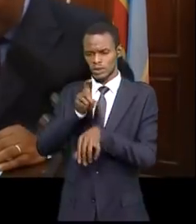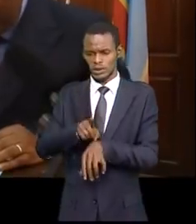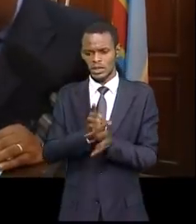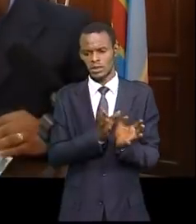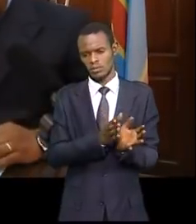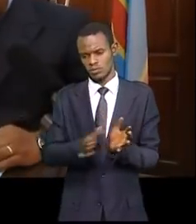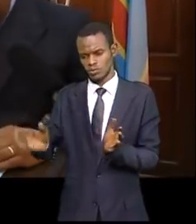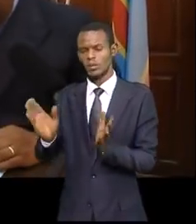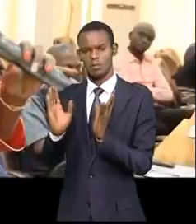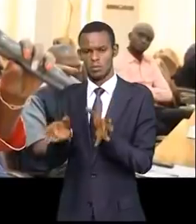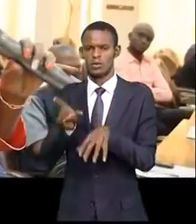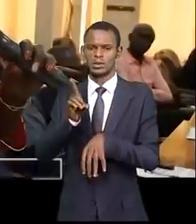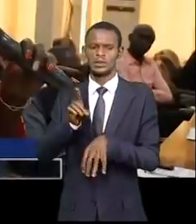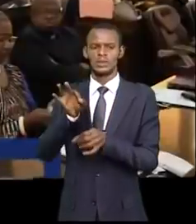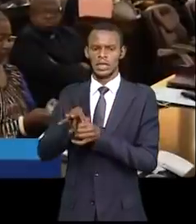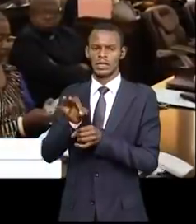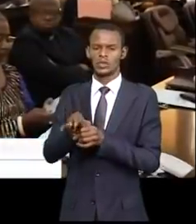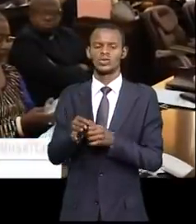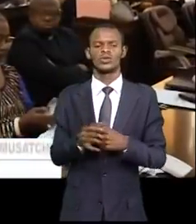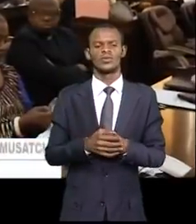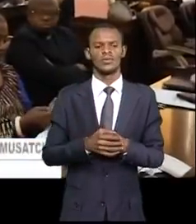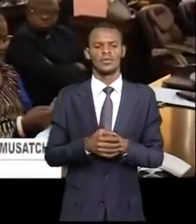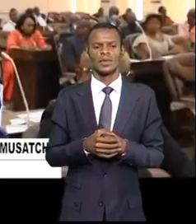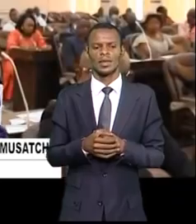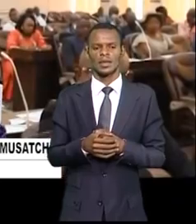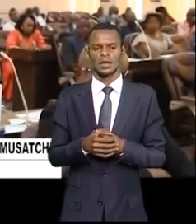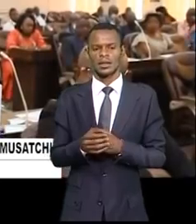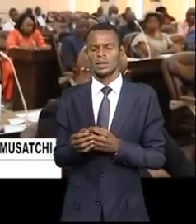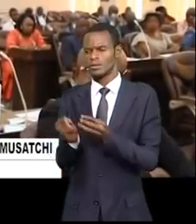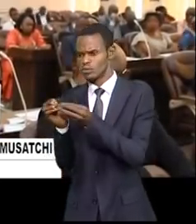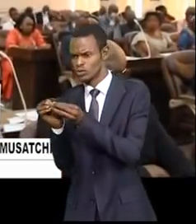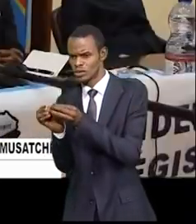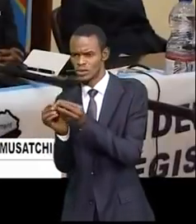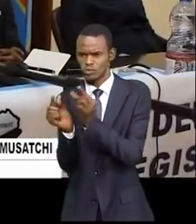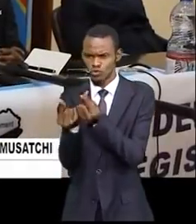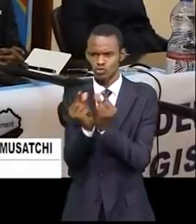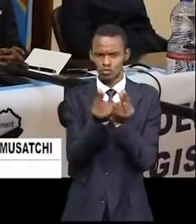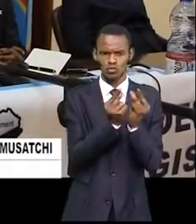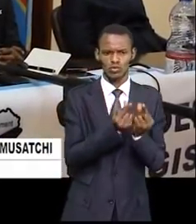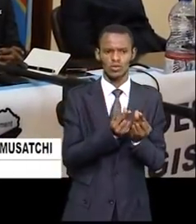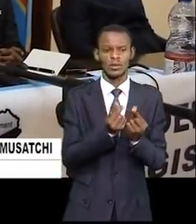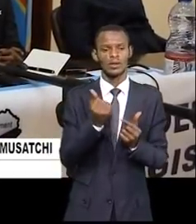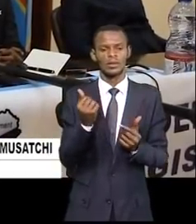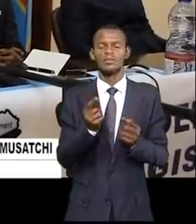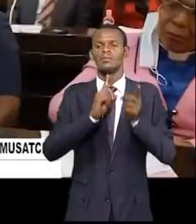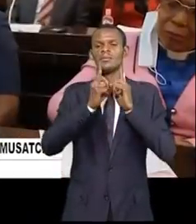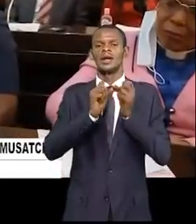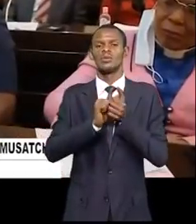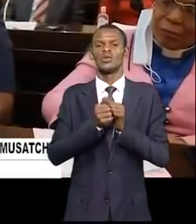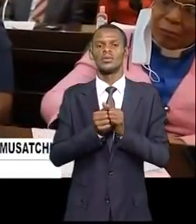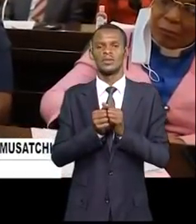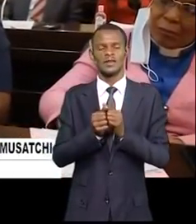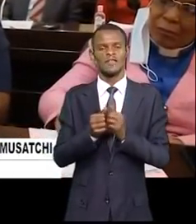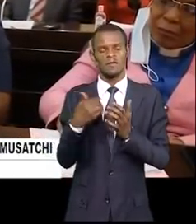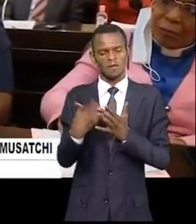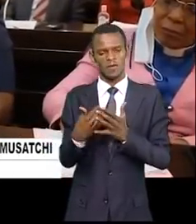gérer dans tous les différents panels organisées au cours de ces plaidoyers parlementaire il s'est dégagé la nécessité de valoriser la